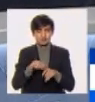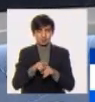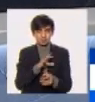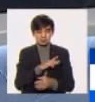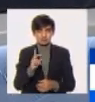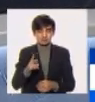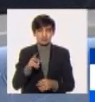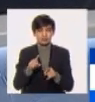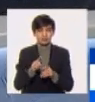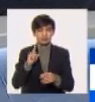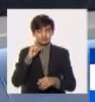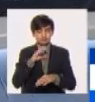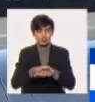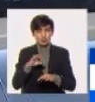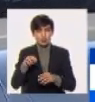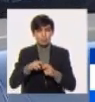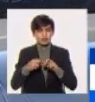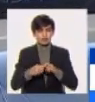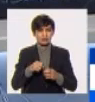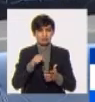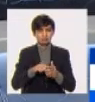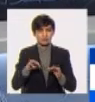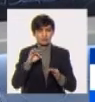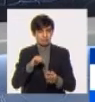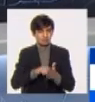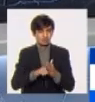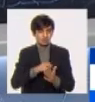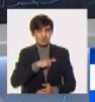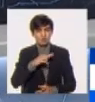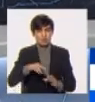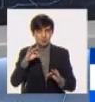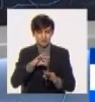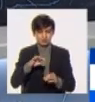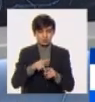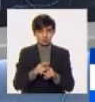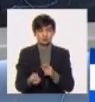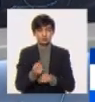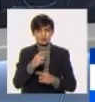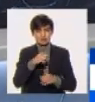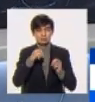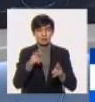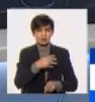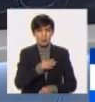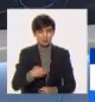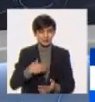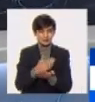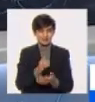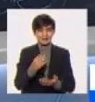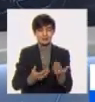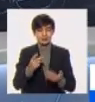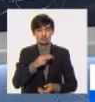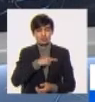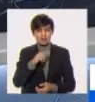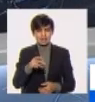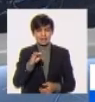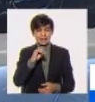Для того, чтобы установить истинную причину гибели, в каждом регионе создали специальную комиссию. Например, если пациент умер от